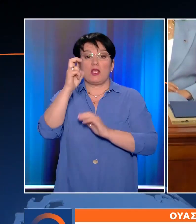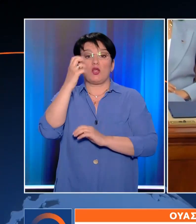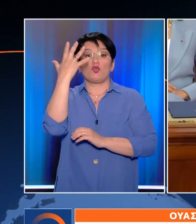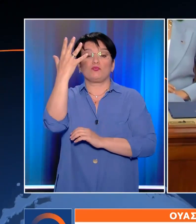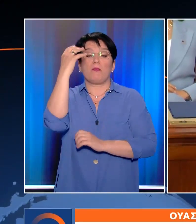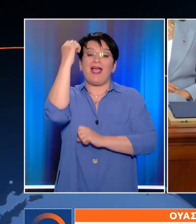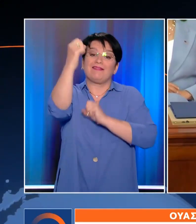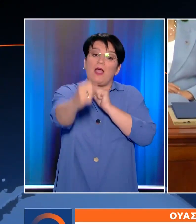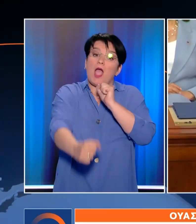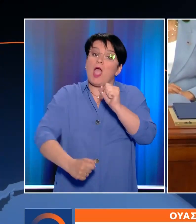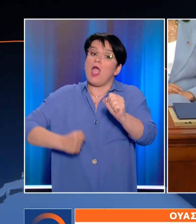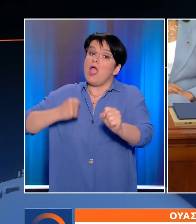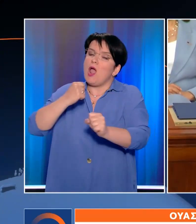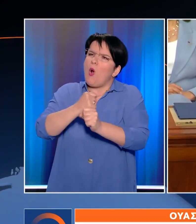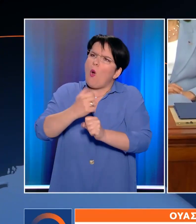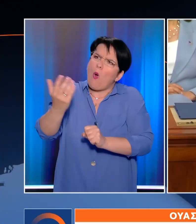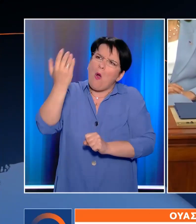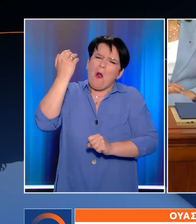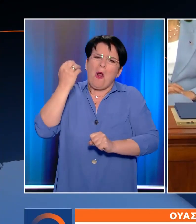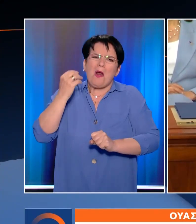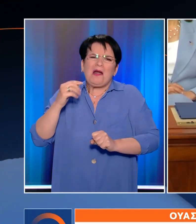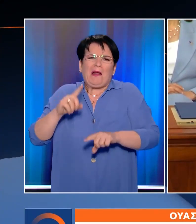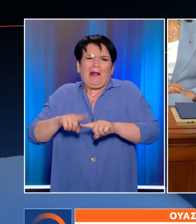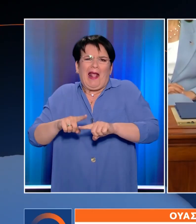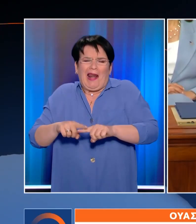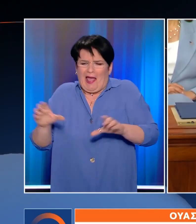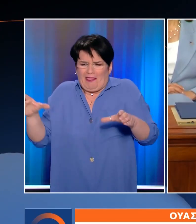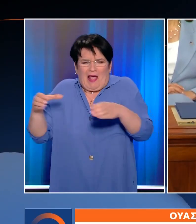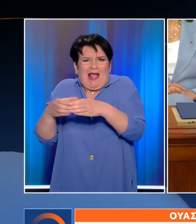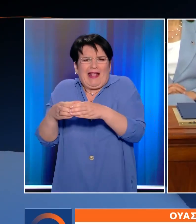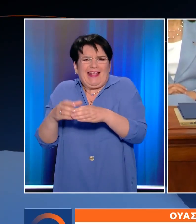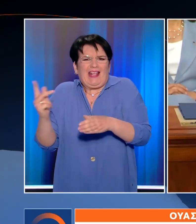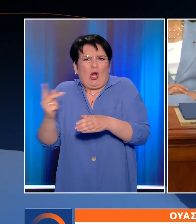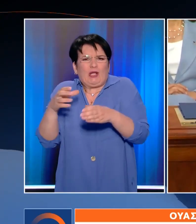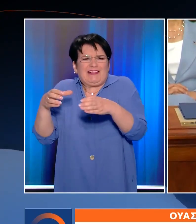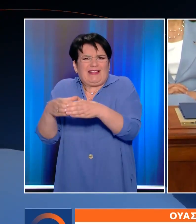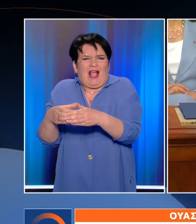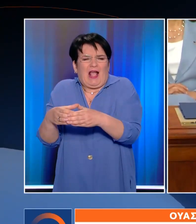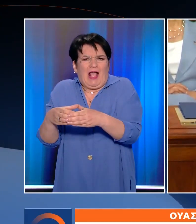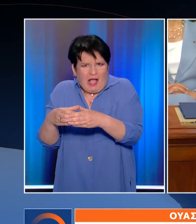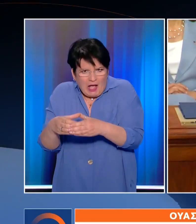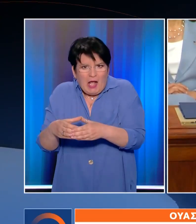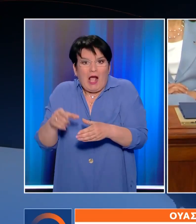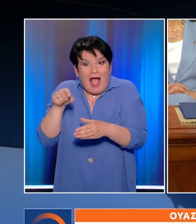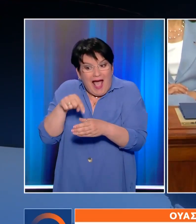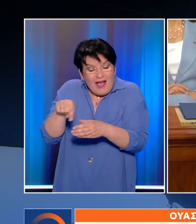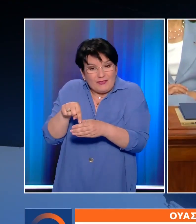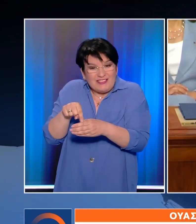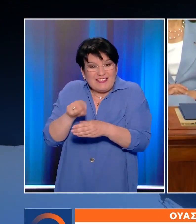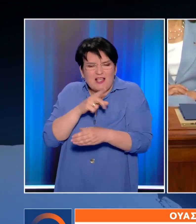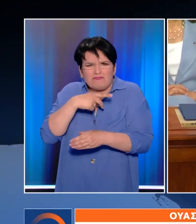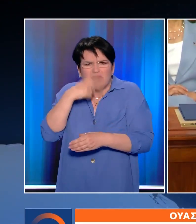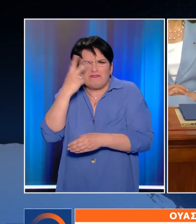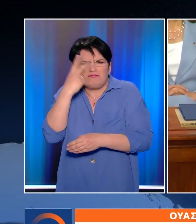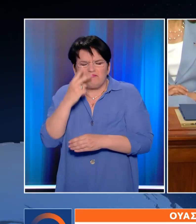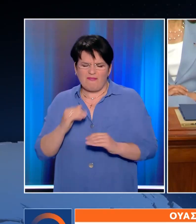αιώνες, όταν μία μικρή ελληνική κοινότητα θέλησε να παράσχει ίσα